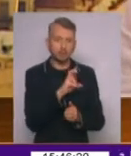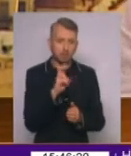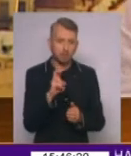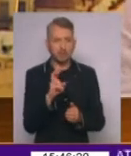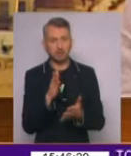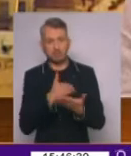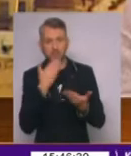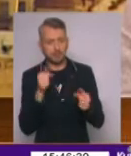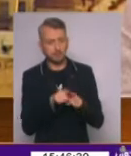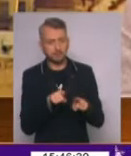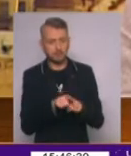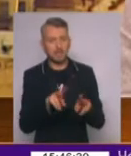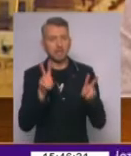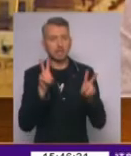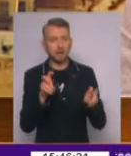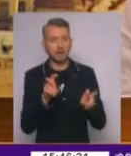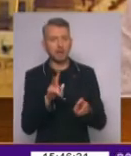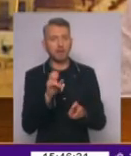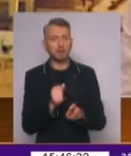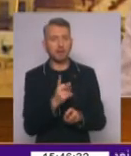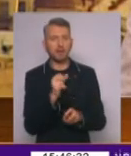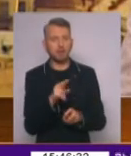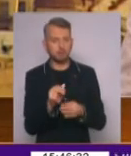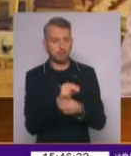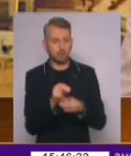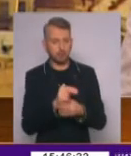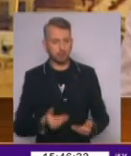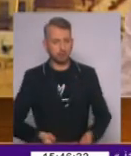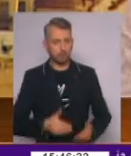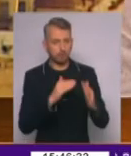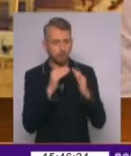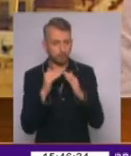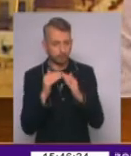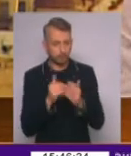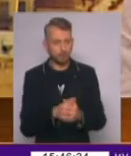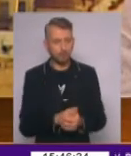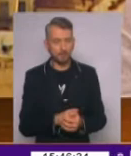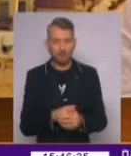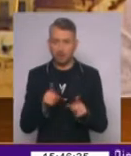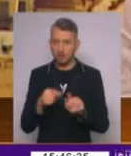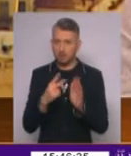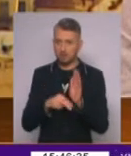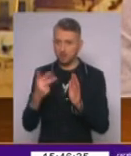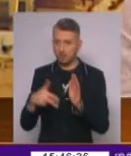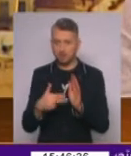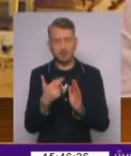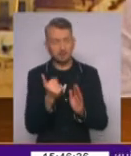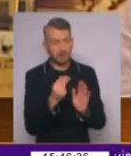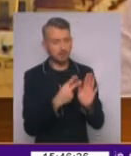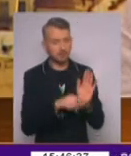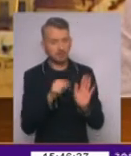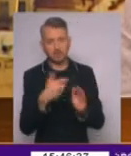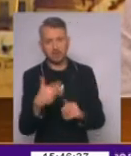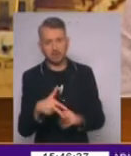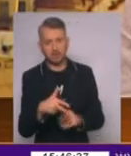ОСББ. Називається вона «На капітальні ремонти житлового фонду». Також 70/30, щось таке. Так,